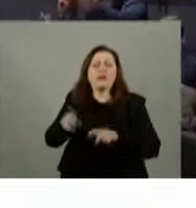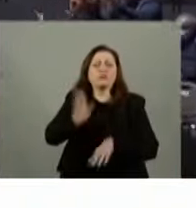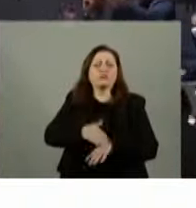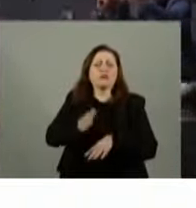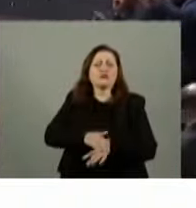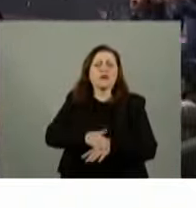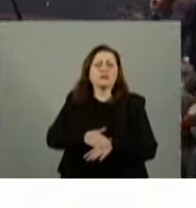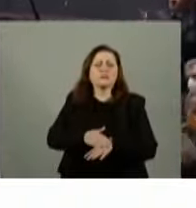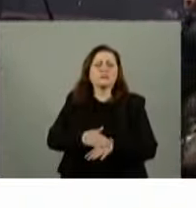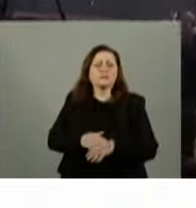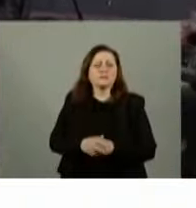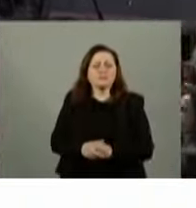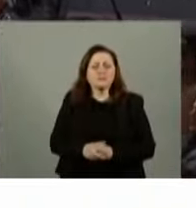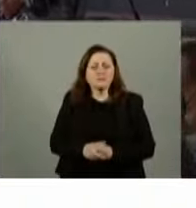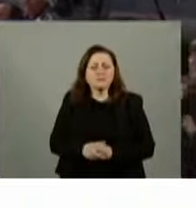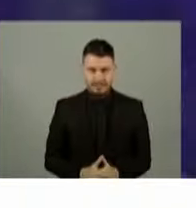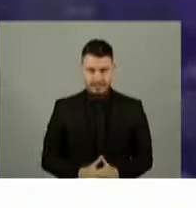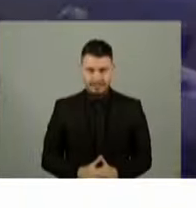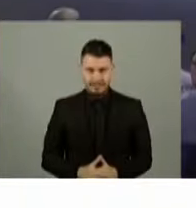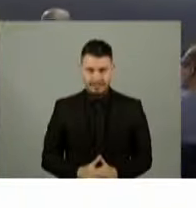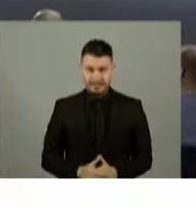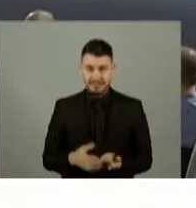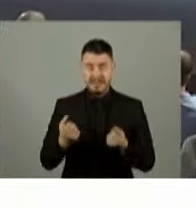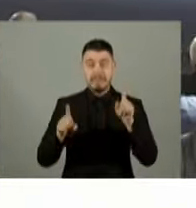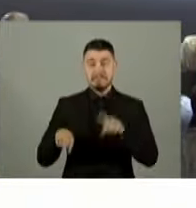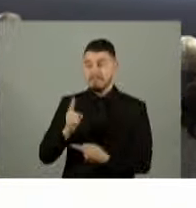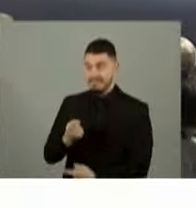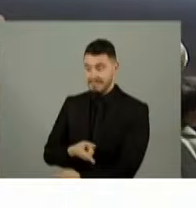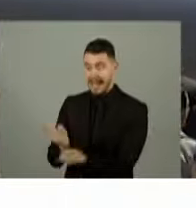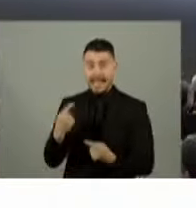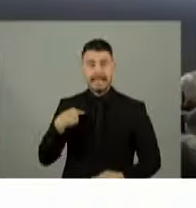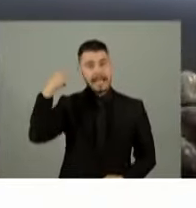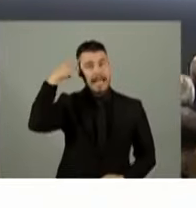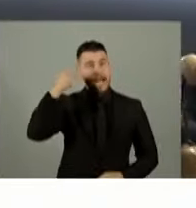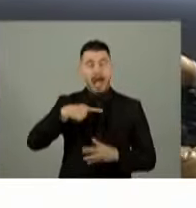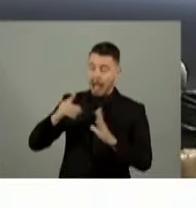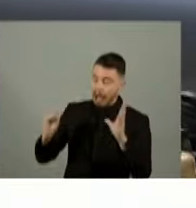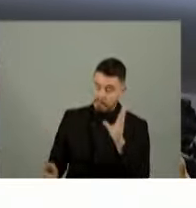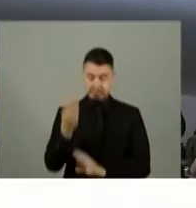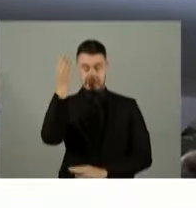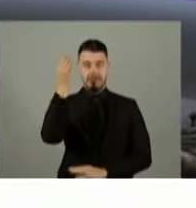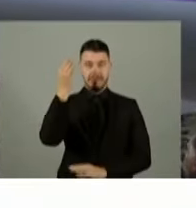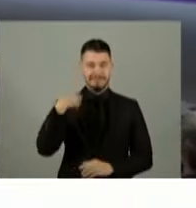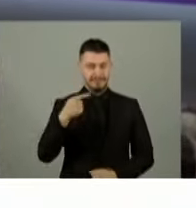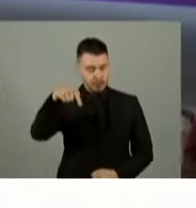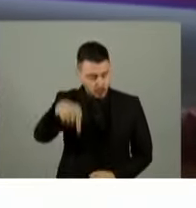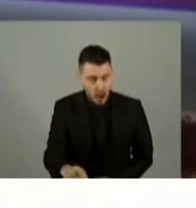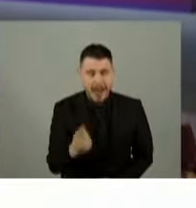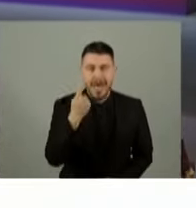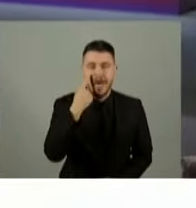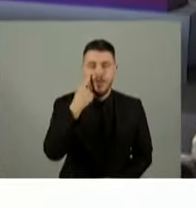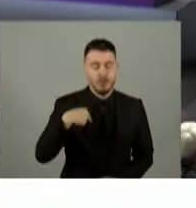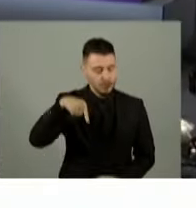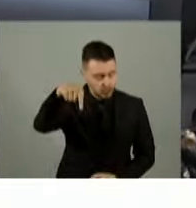Άρα τώρα μπαίνει σε μια διαδικασία ουσιαστικά να ζητήσει μια δεύτερη ευκαιρία για να δοκιμαστεί. Ο κύριος Κασελάκης. Χωρίς να τον εμποδίσουν, να διοικήσει το